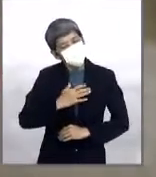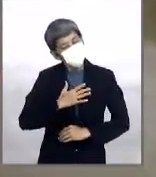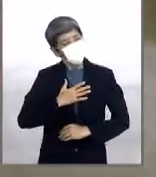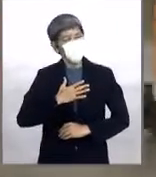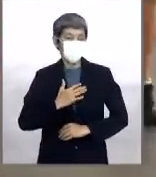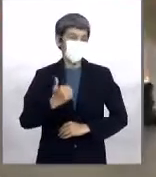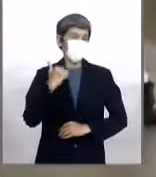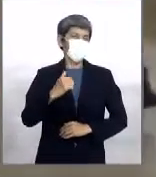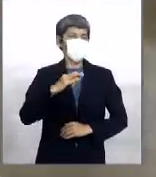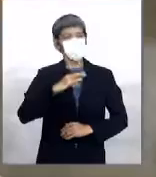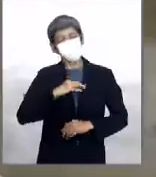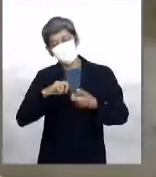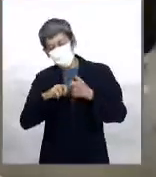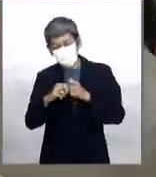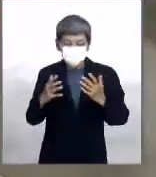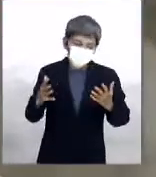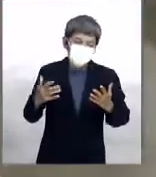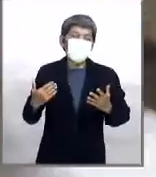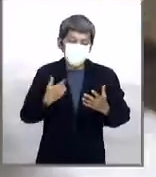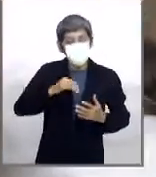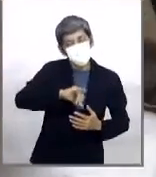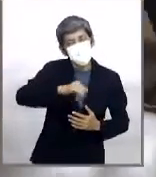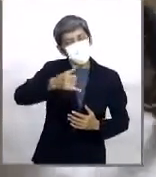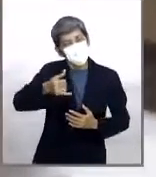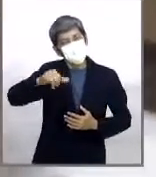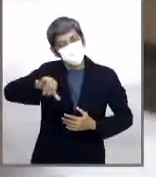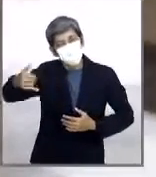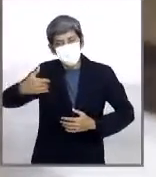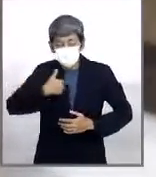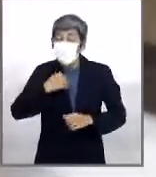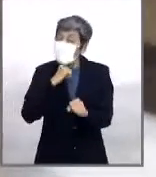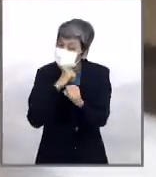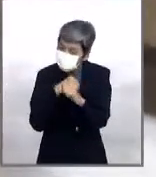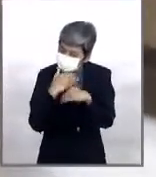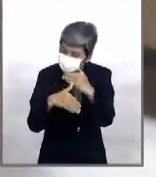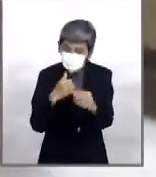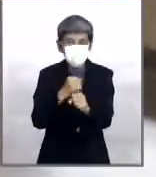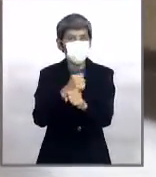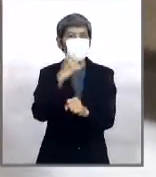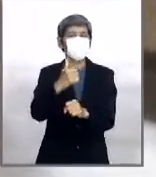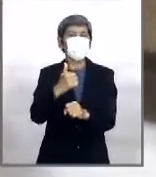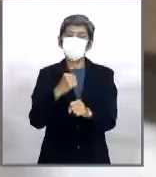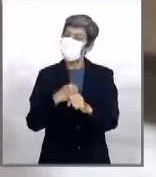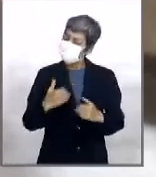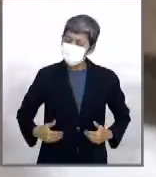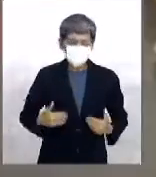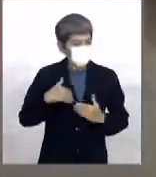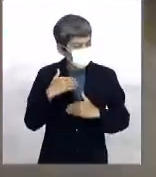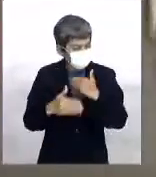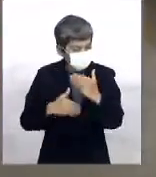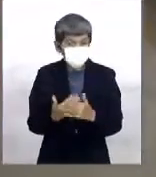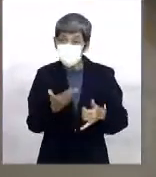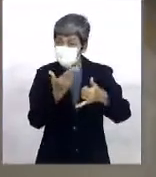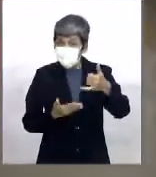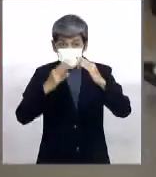แล้วมันก็มีทั้งเรื่องที่รู้สึกว่าเป็นปัญหาและอุปสรรคแต่ว่าสิ่งเหล่านั้นก็สามารถผ่านพ้นแล้วทุกนาทีมันก็ต้องดำเนินต่อไปพี่ตะ